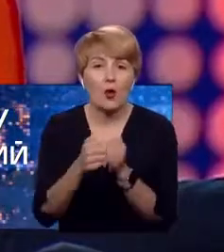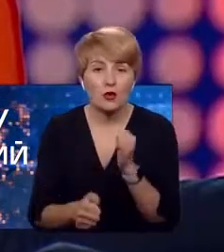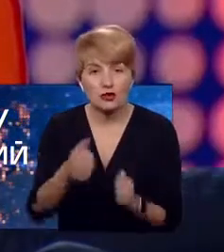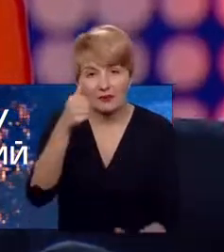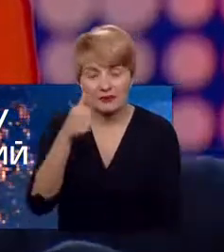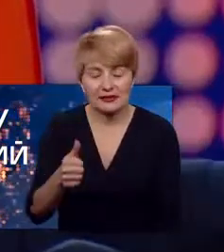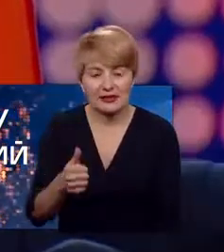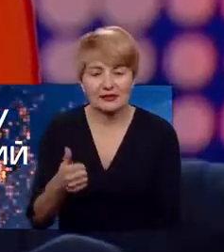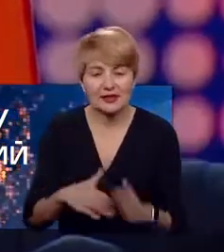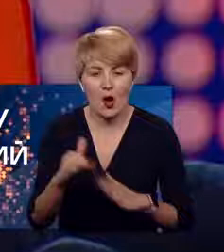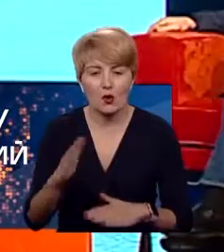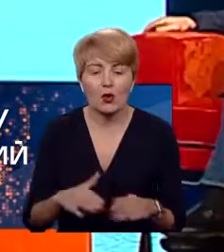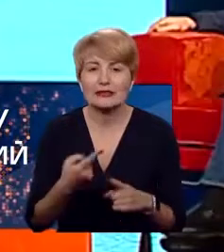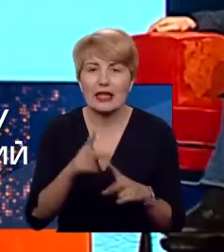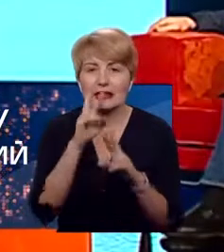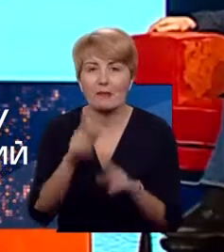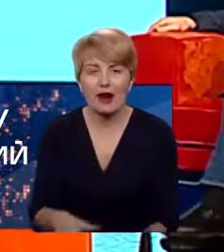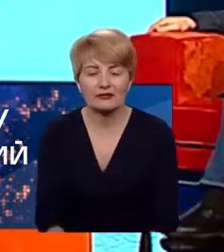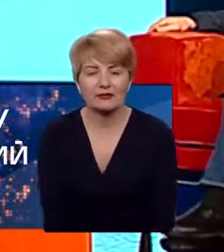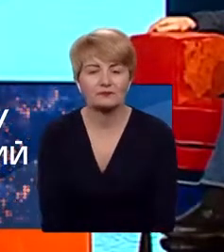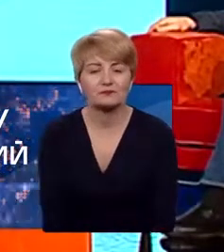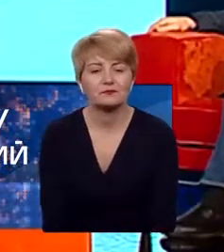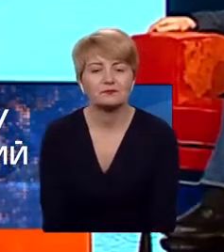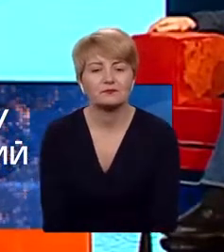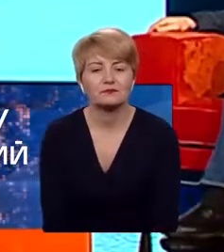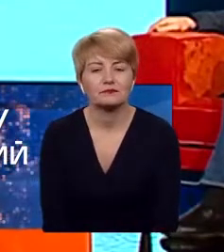неправда. Це неправда.